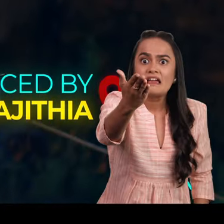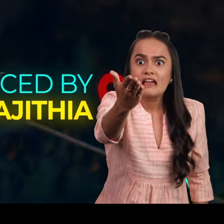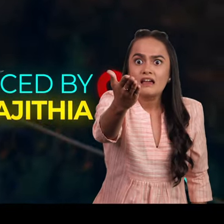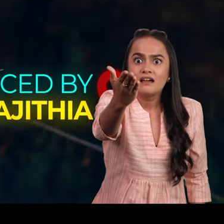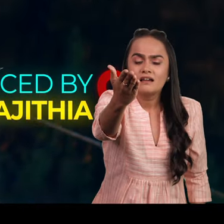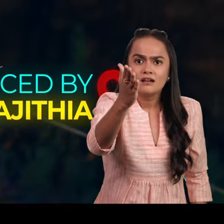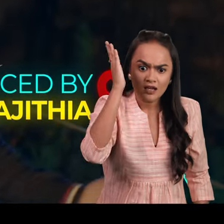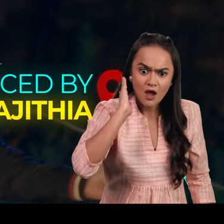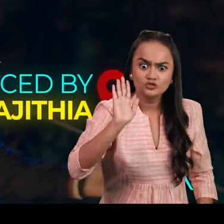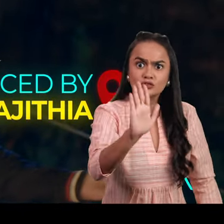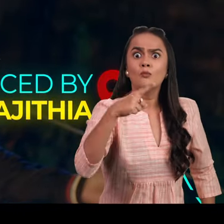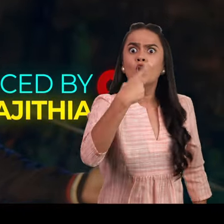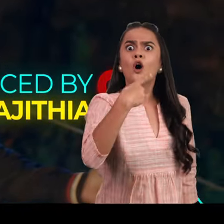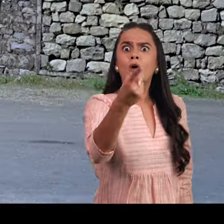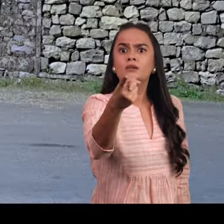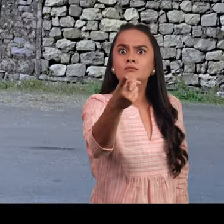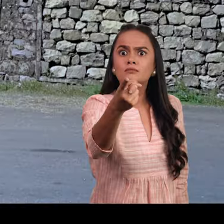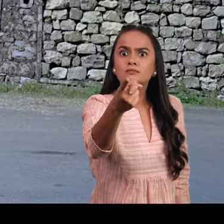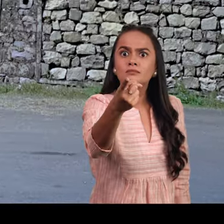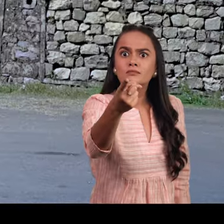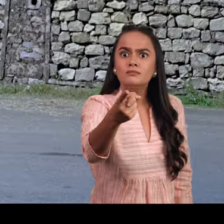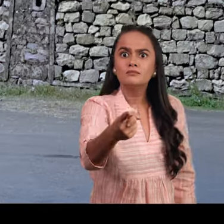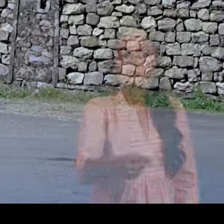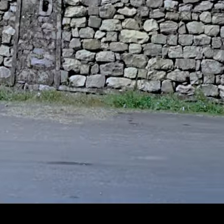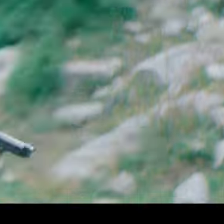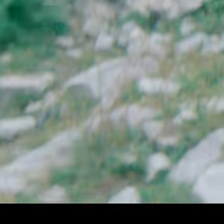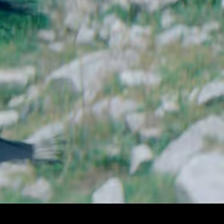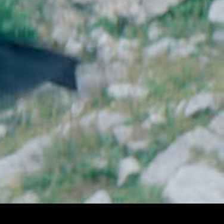નહીં. ગીત ગોળે બંધ કર્યું.